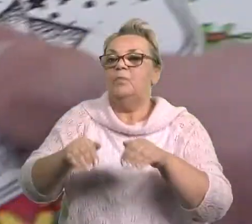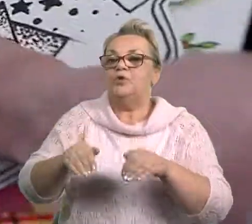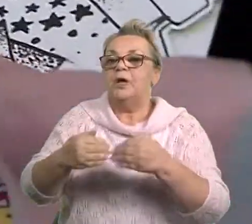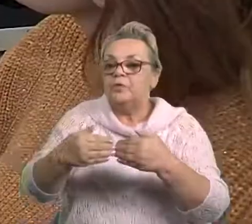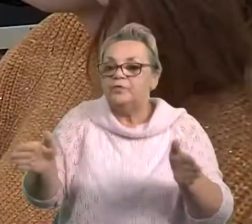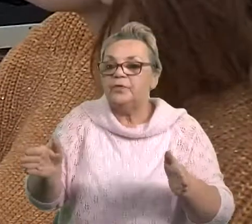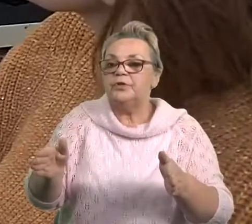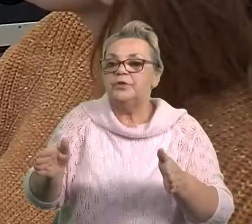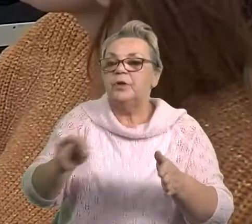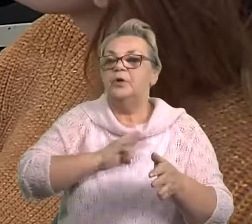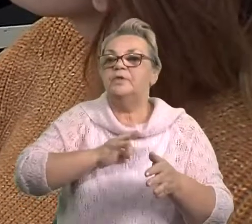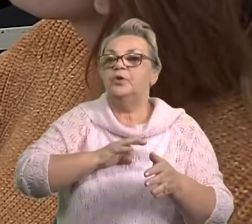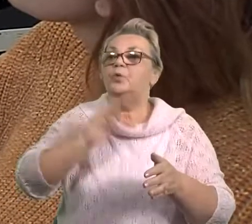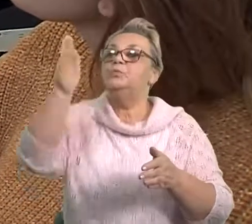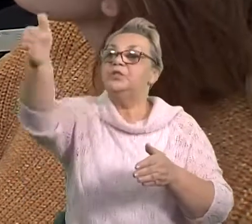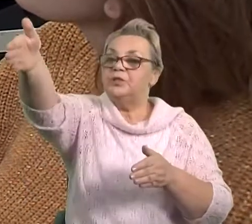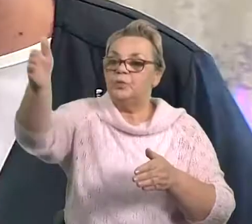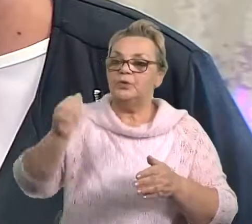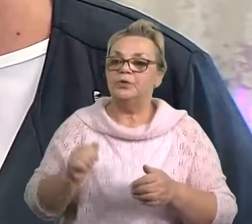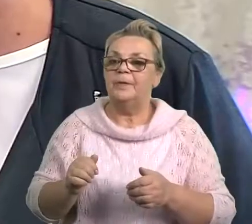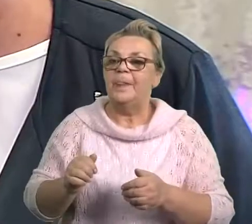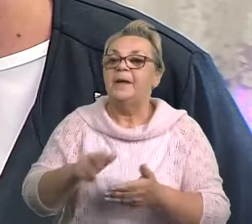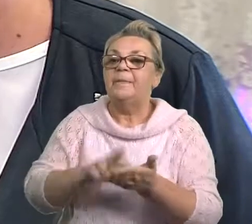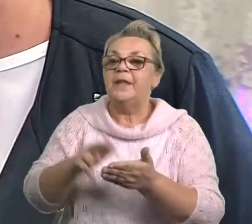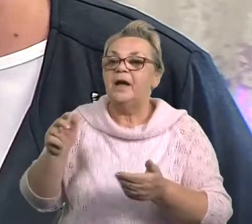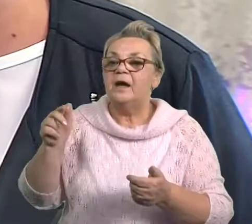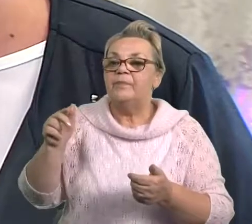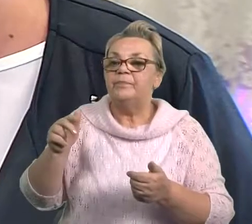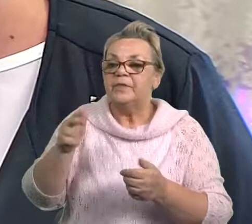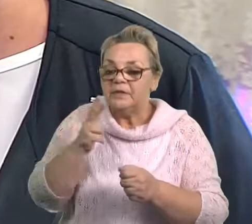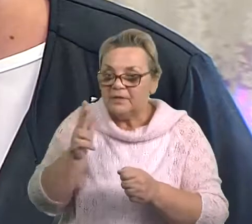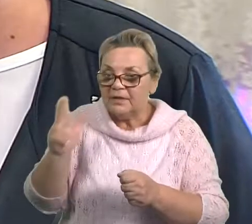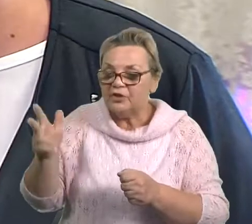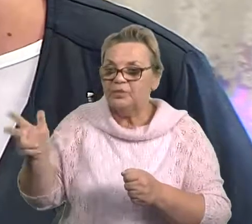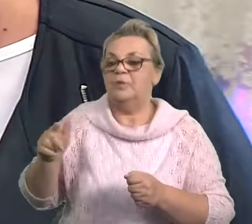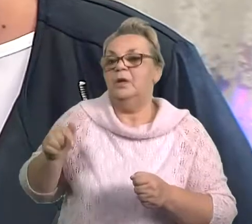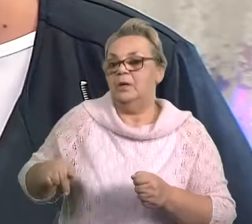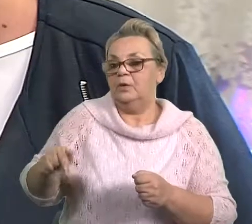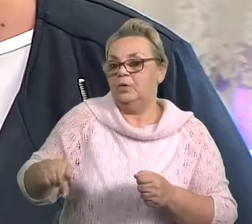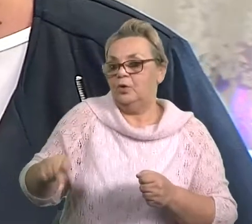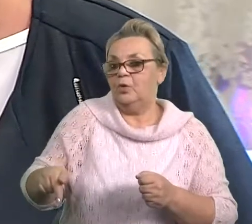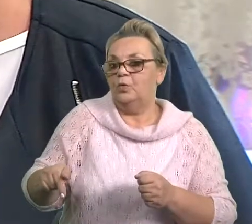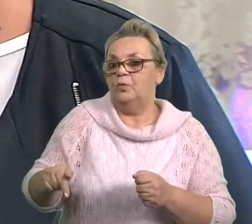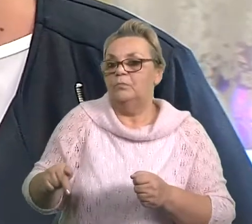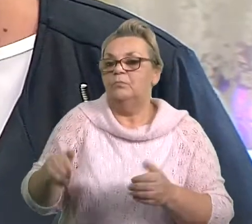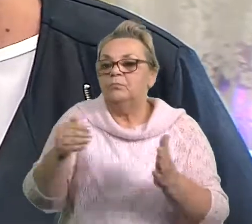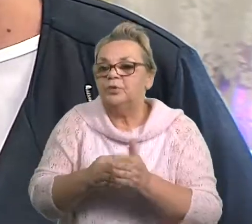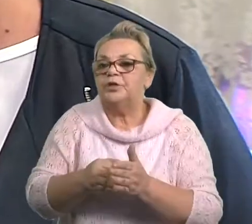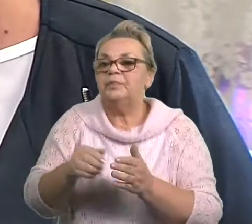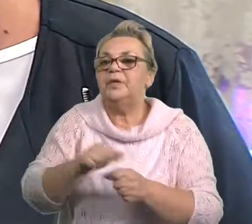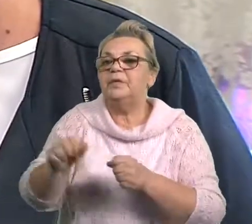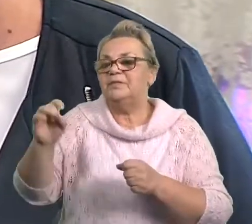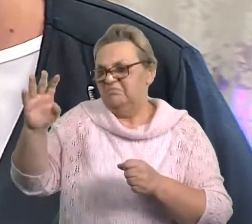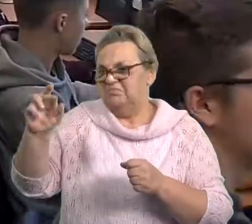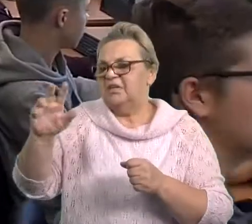swoją przyszłość. Może tytułarzystą bym chciała zostać. Na każdym kroku poligrafia jest potrzebna, jak również grafika, bo nie ma